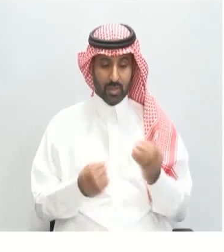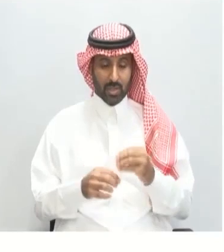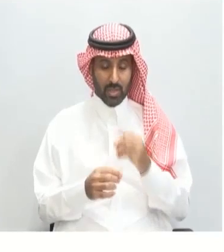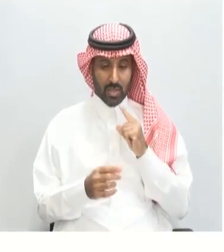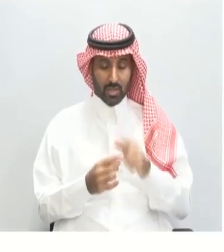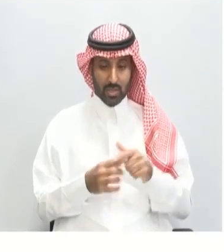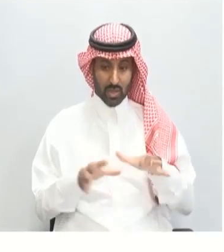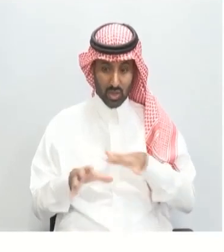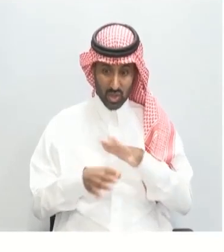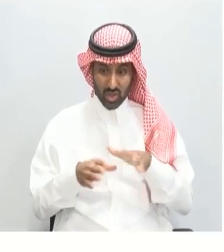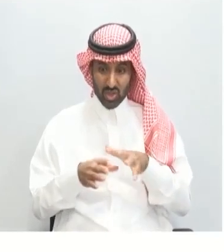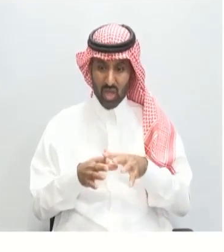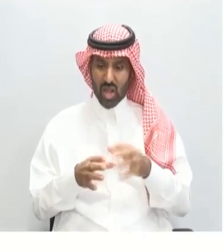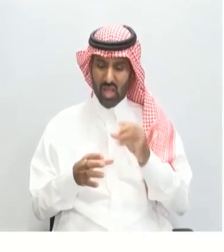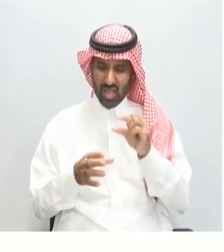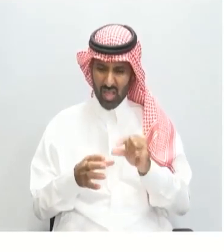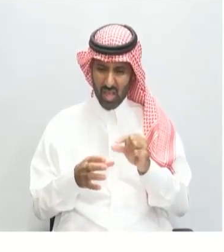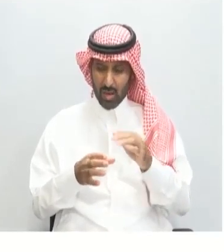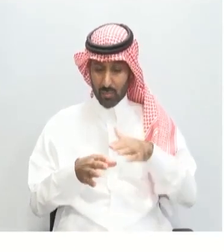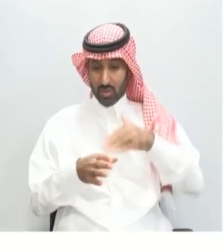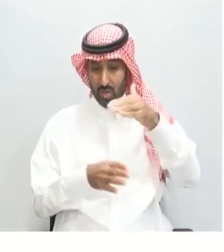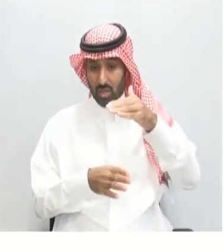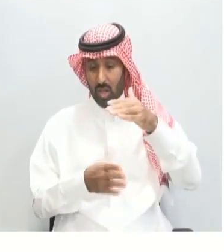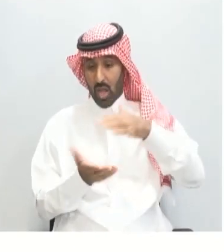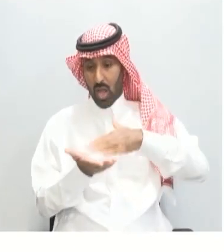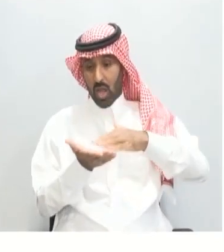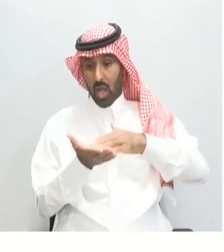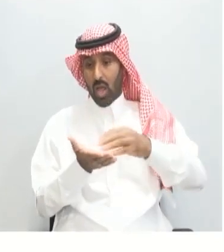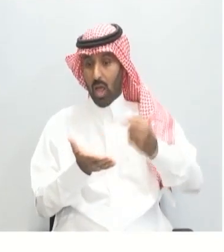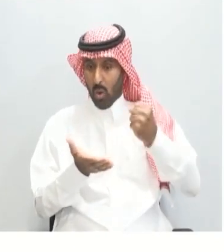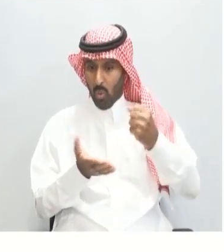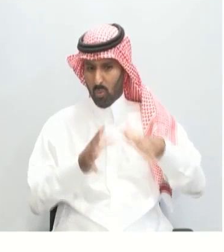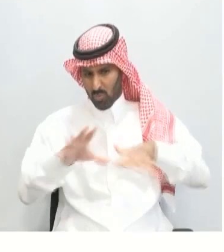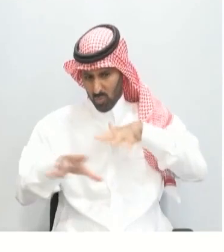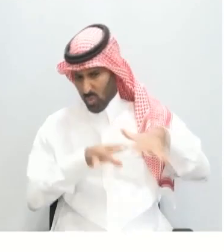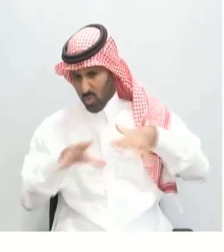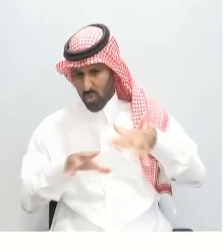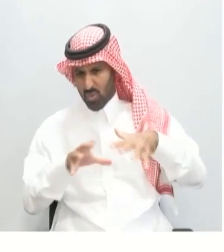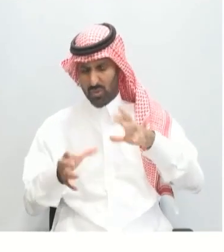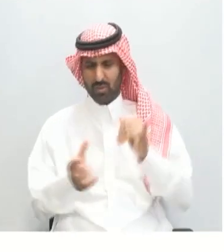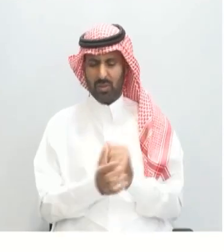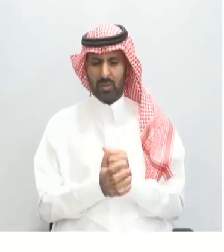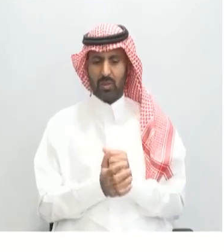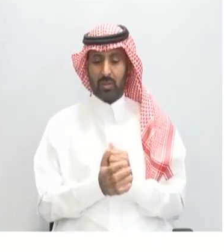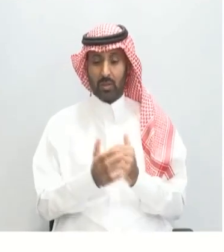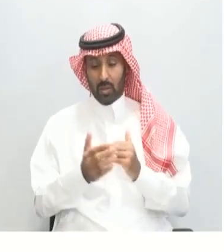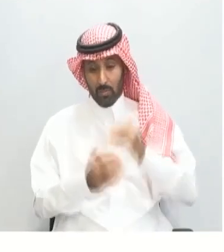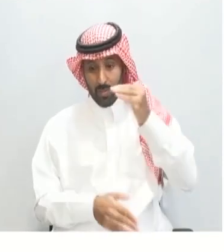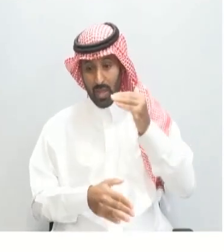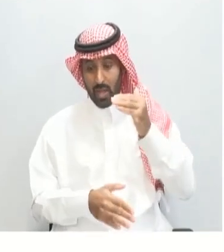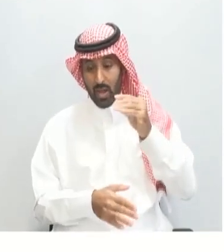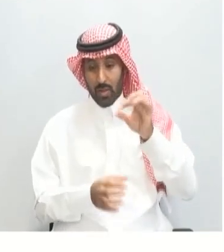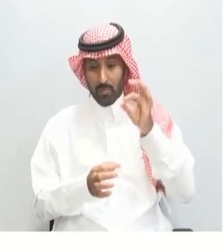كان الزلزال اقرب الى سطح الارض واشد تاثيرا بمعنى انه كلما ابتعدت